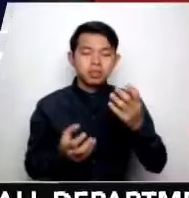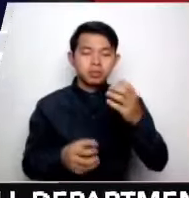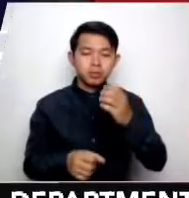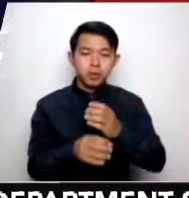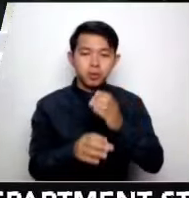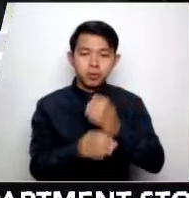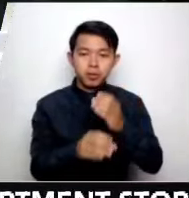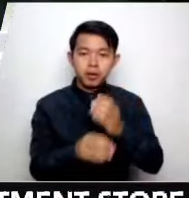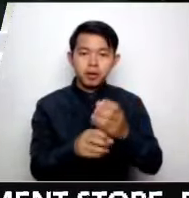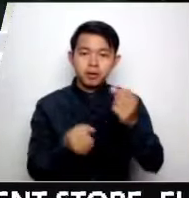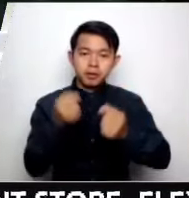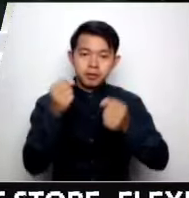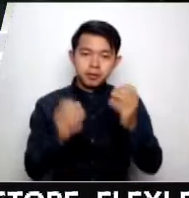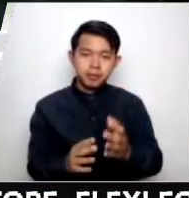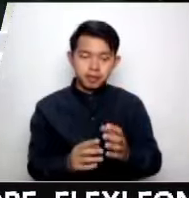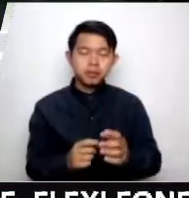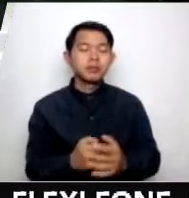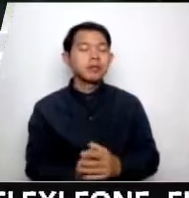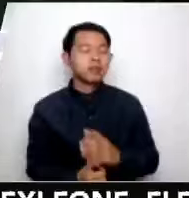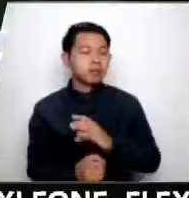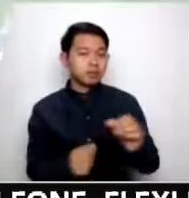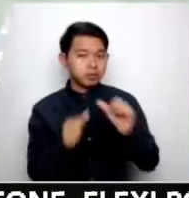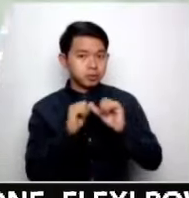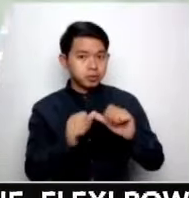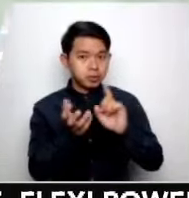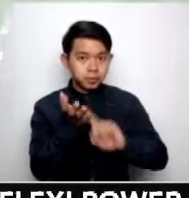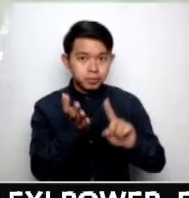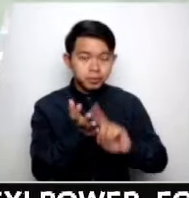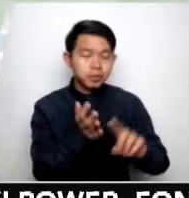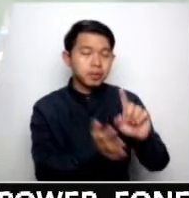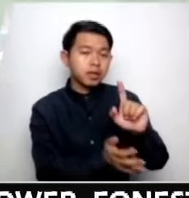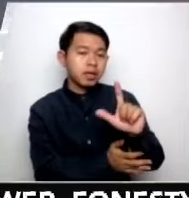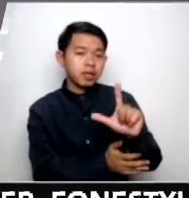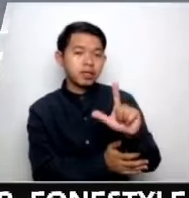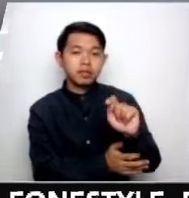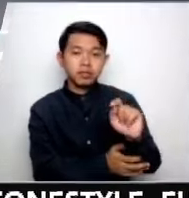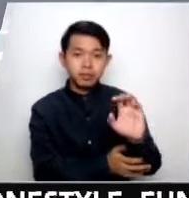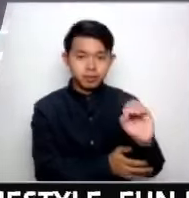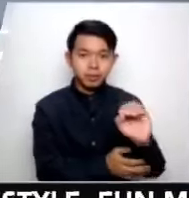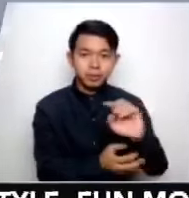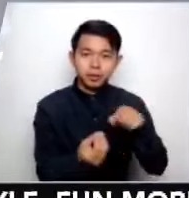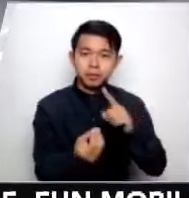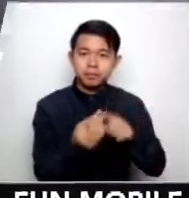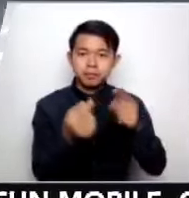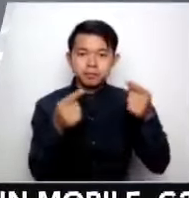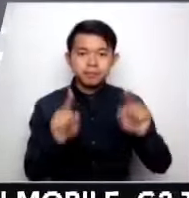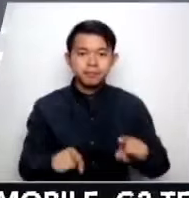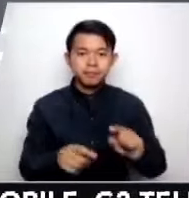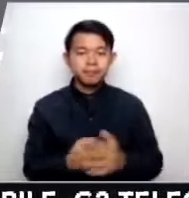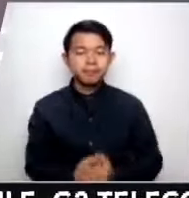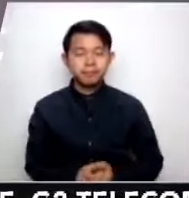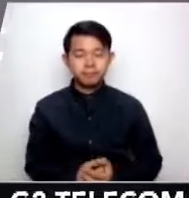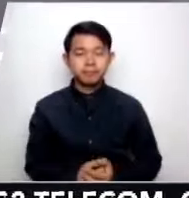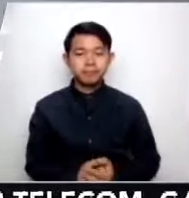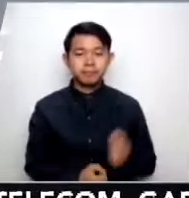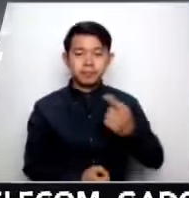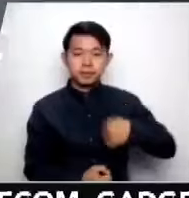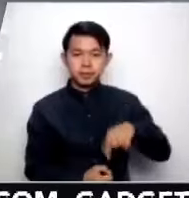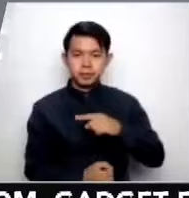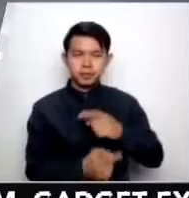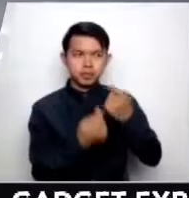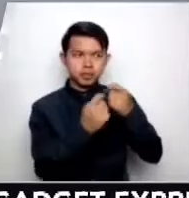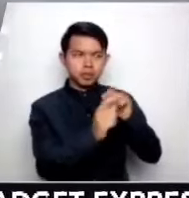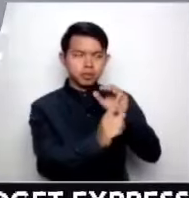investigation and intelligence division ng LTO ukol sa insidente sinis naming kuhanan ng pahayagang Social Media